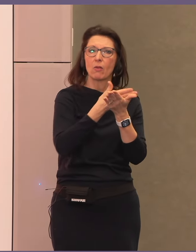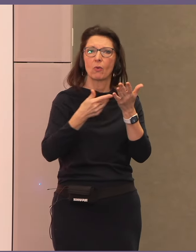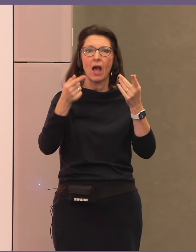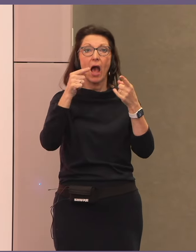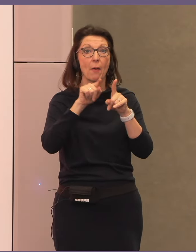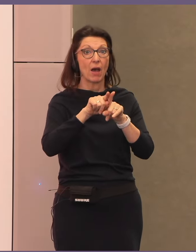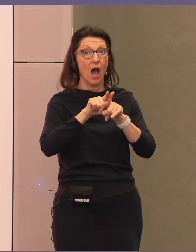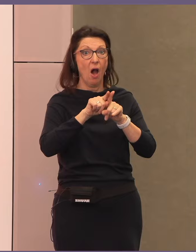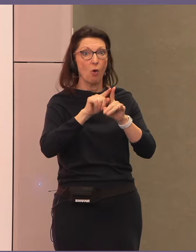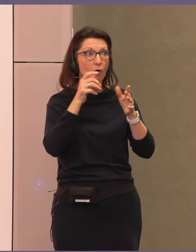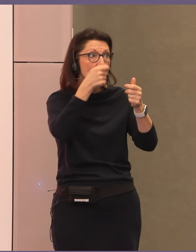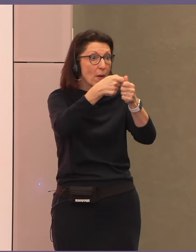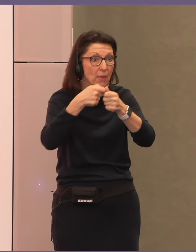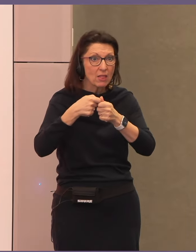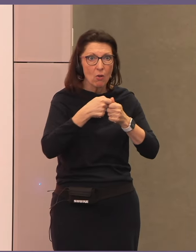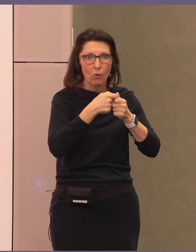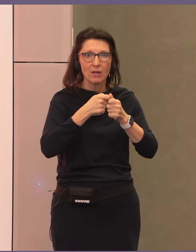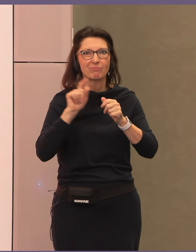auswägen.